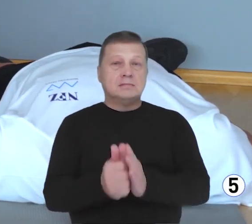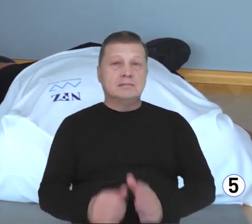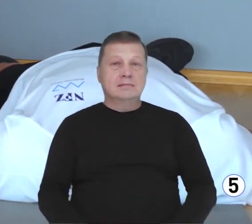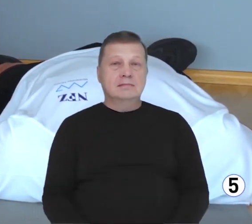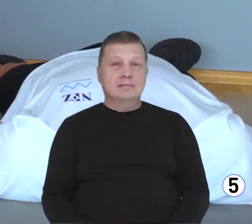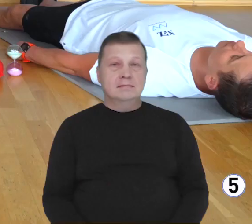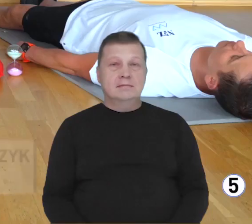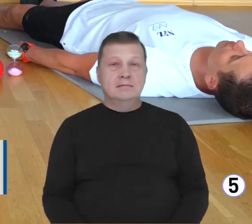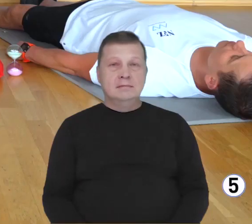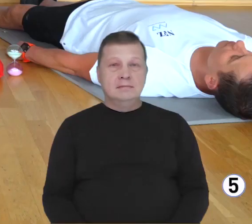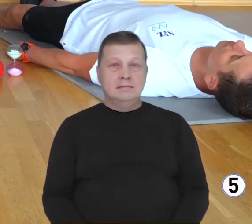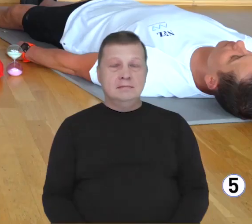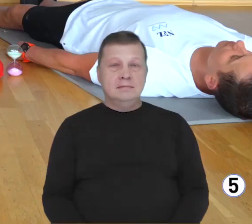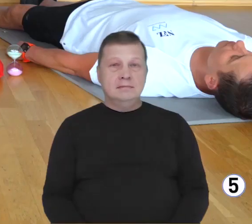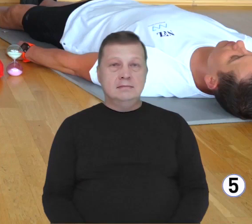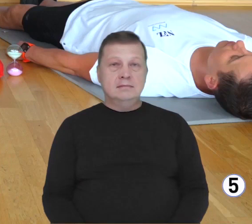16.